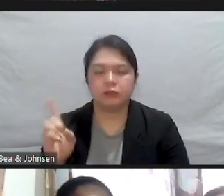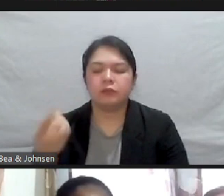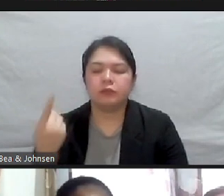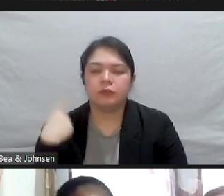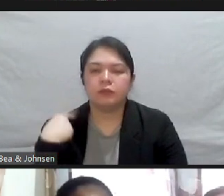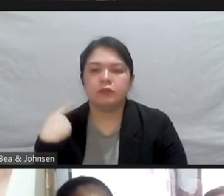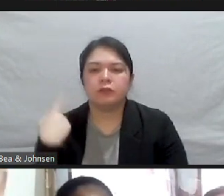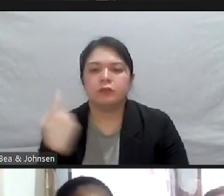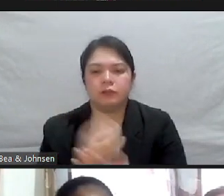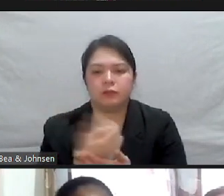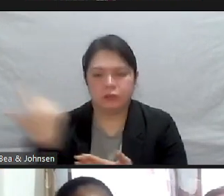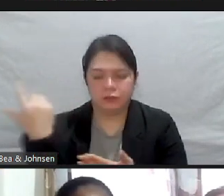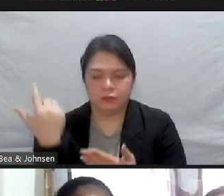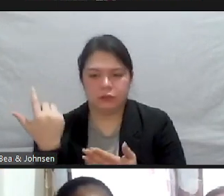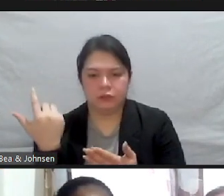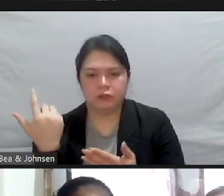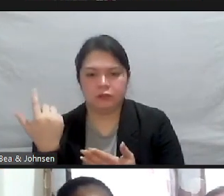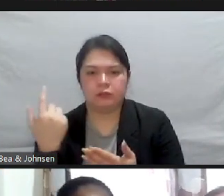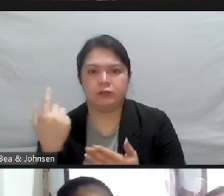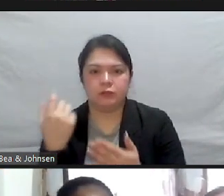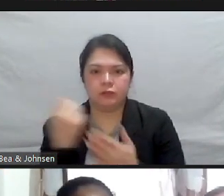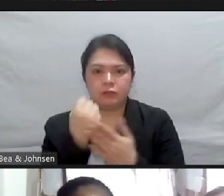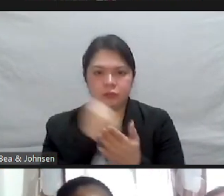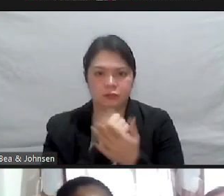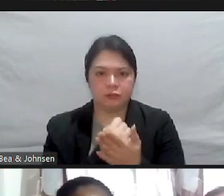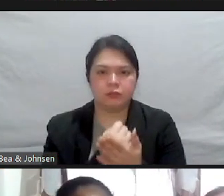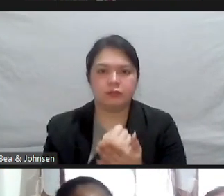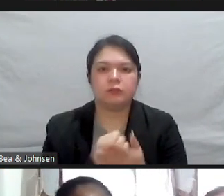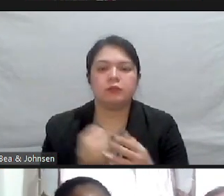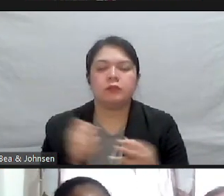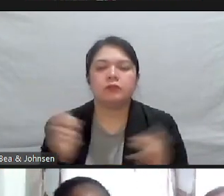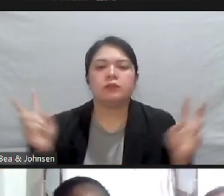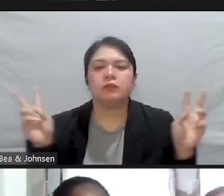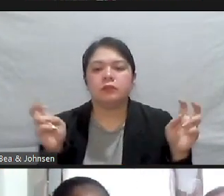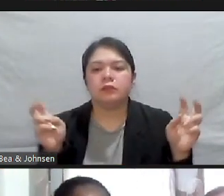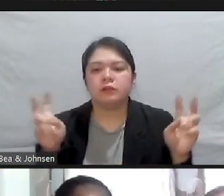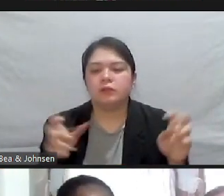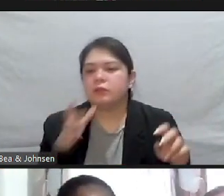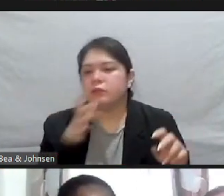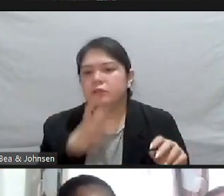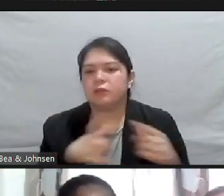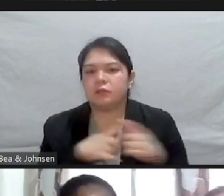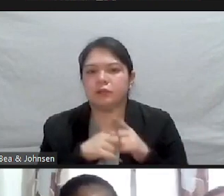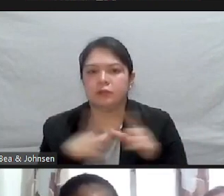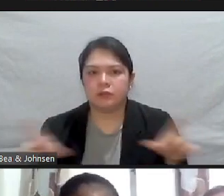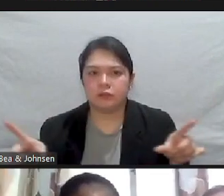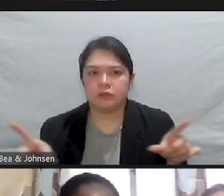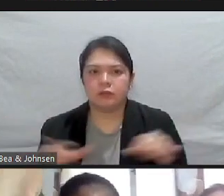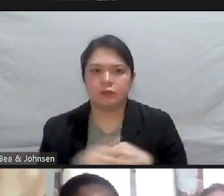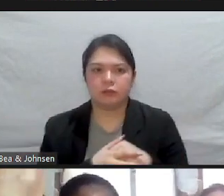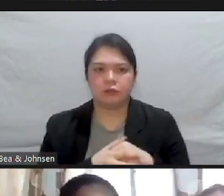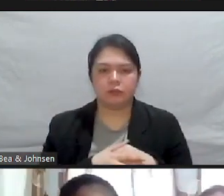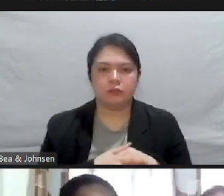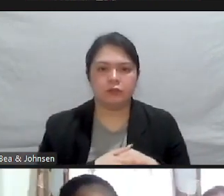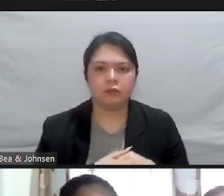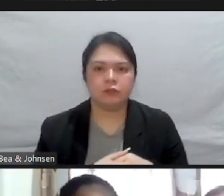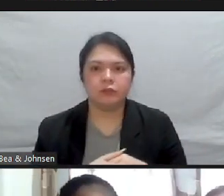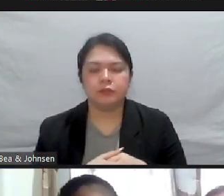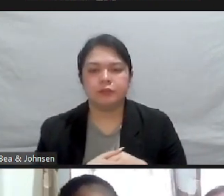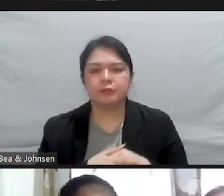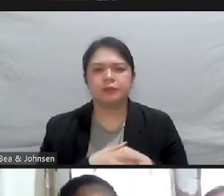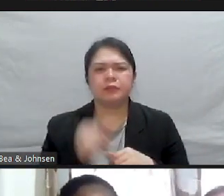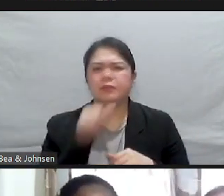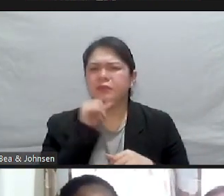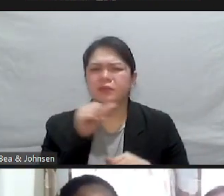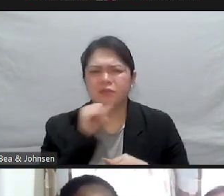ang tinanggal ay yung subject na mother tongue. No, kaya ang sinasabi sa atin, no, hindi naman tinanggal bilang